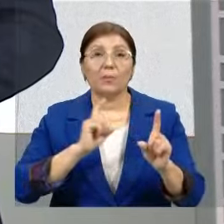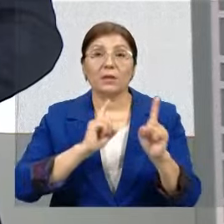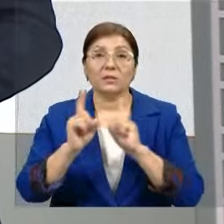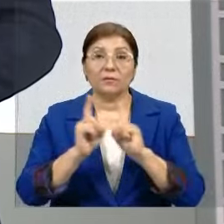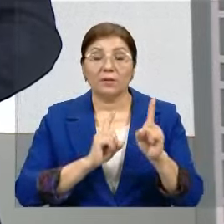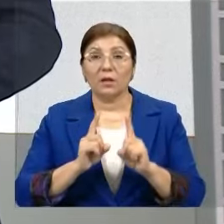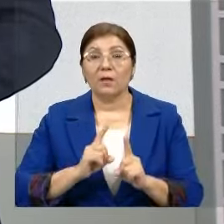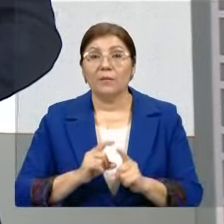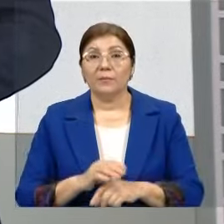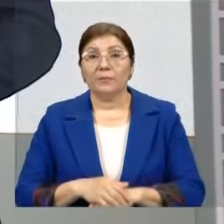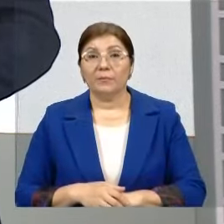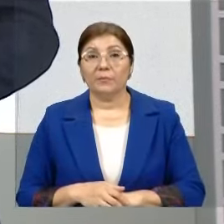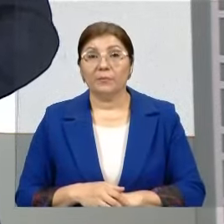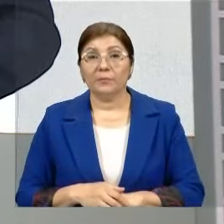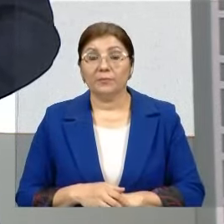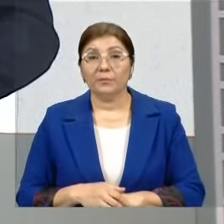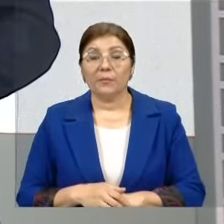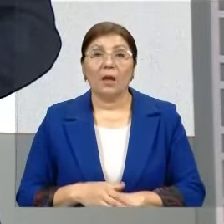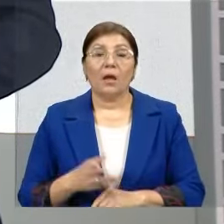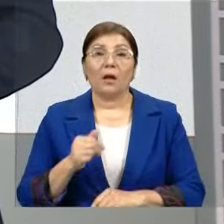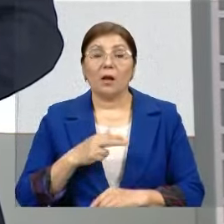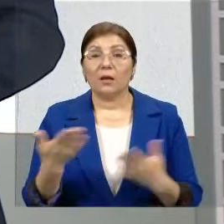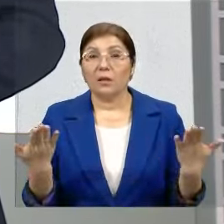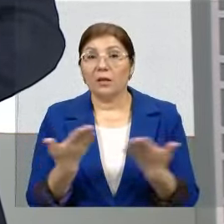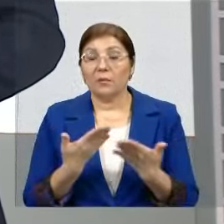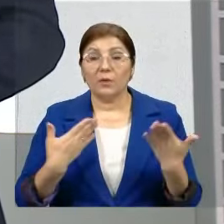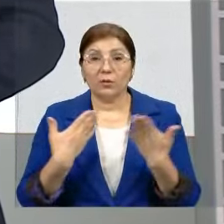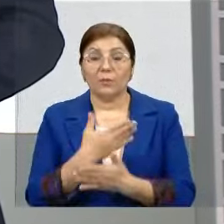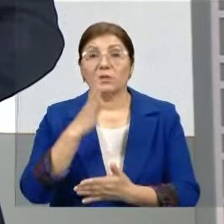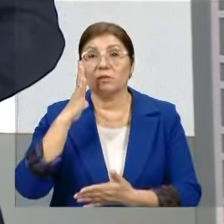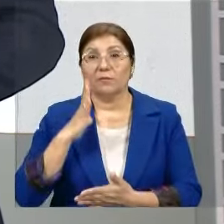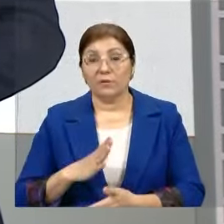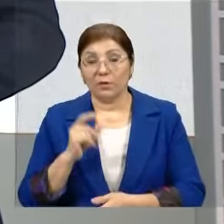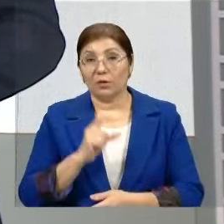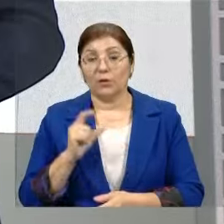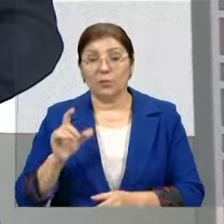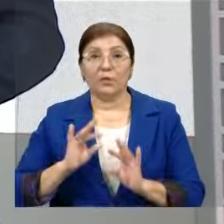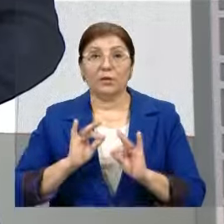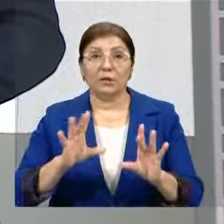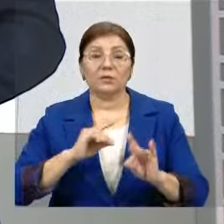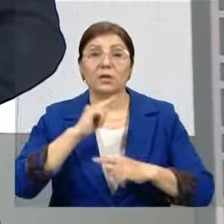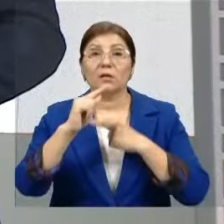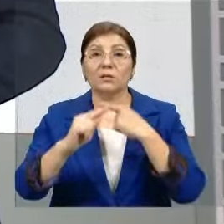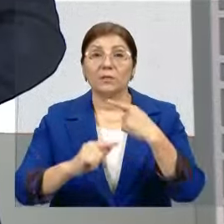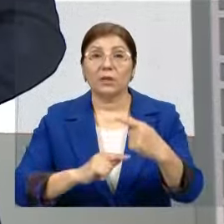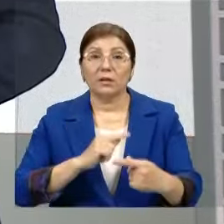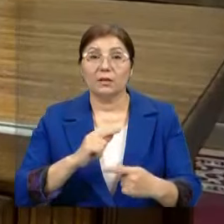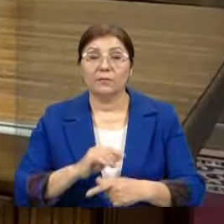в региональной службе коммуникаций. О том, какие именно новшества ждут потребителей, расскажет Динара Абдуалиева.